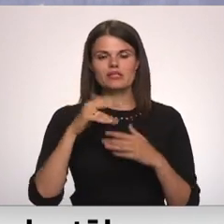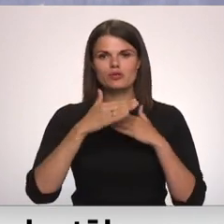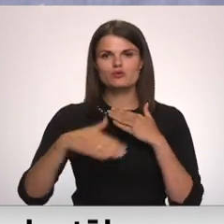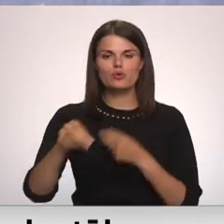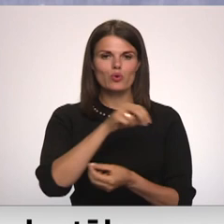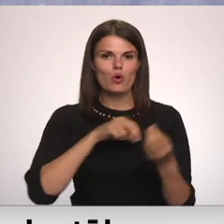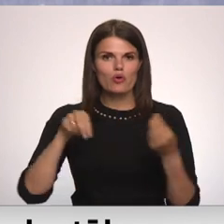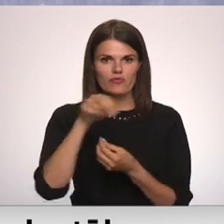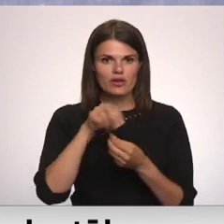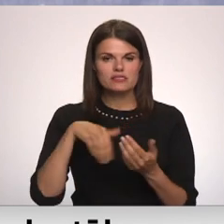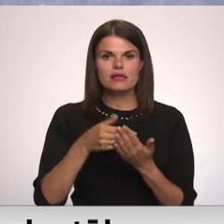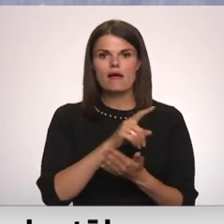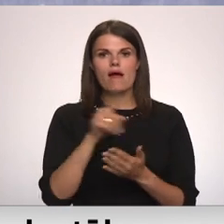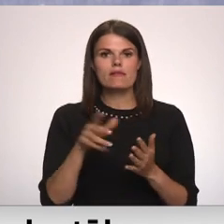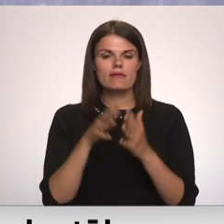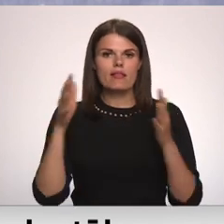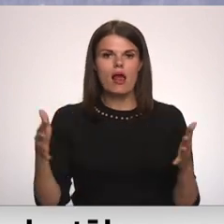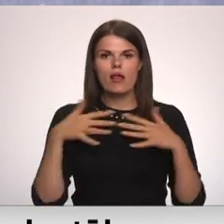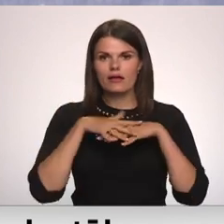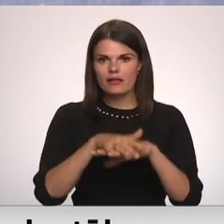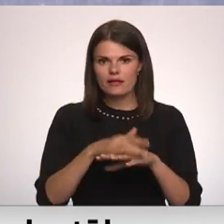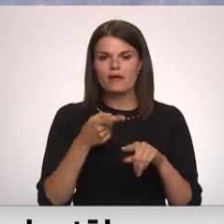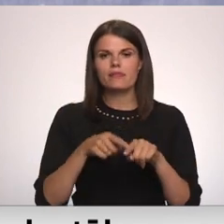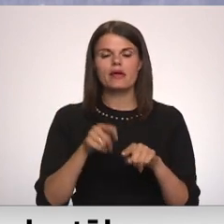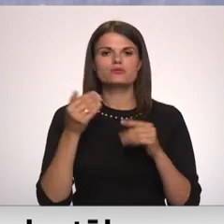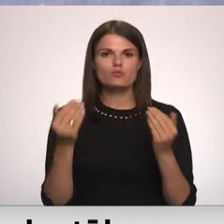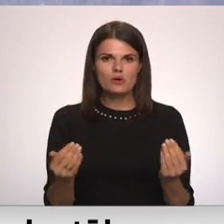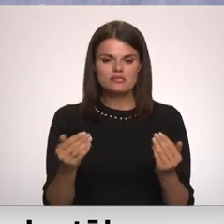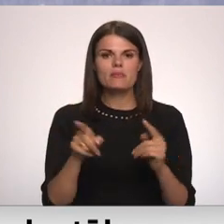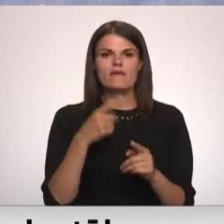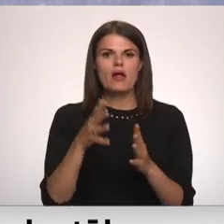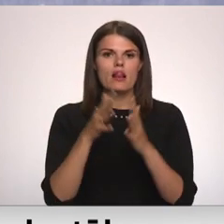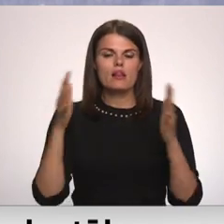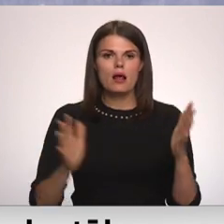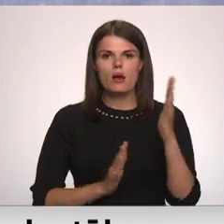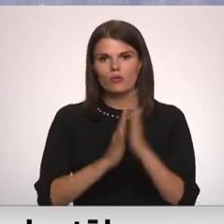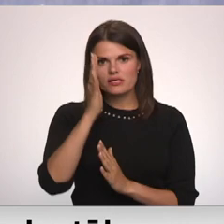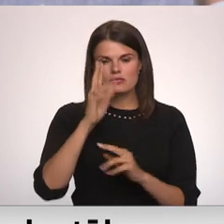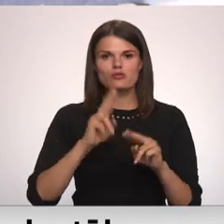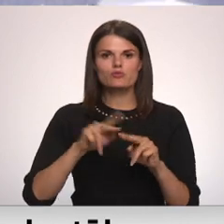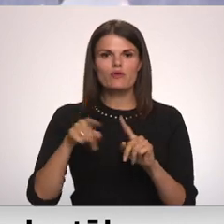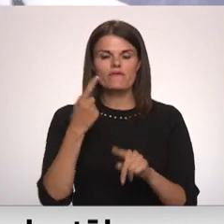konferencē. Ja ir lielāka integrācija, tas nozīmē vēl lielāku izaugsmi